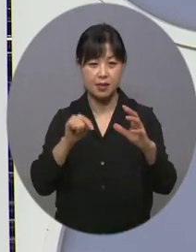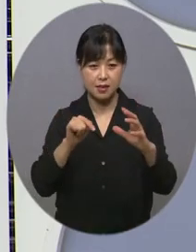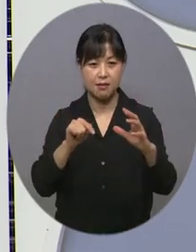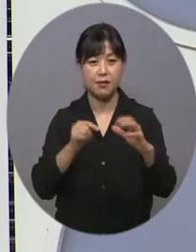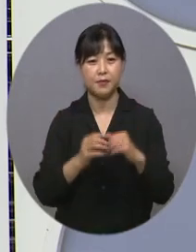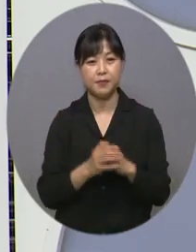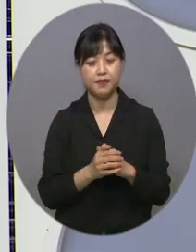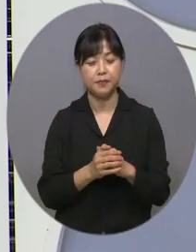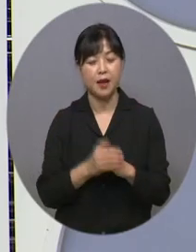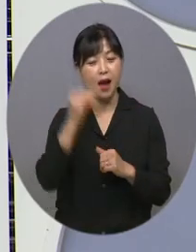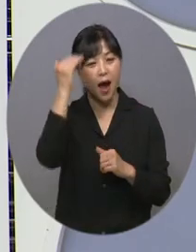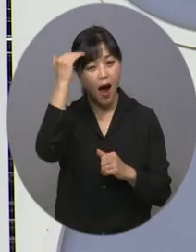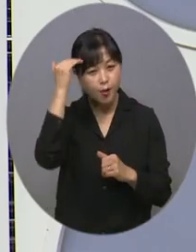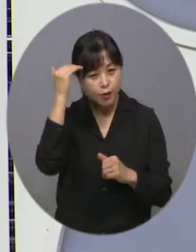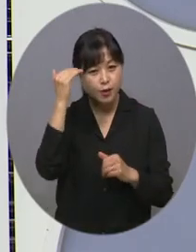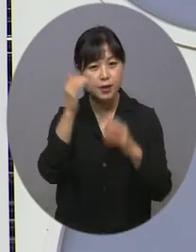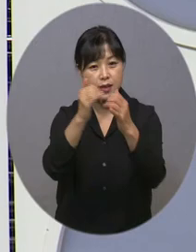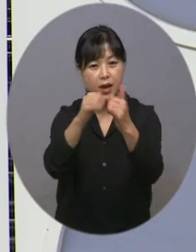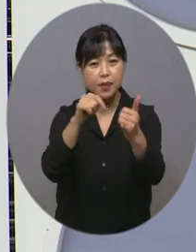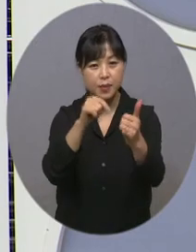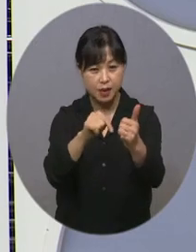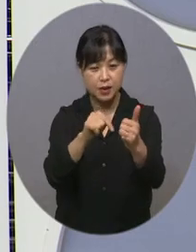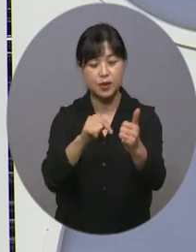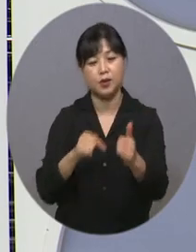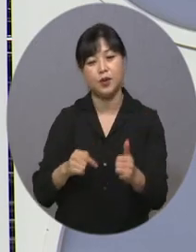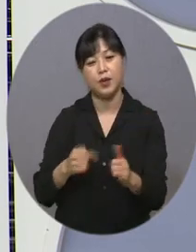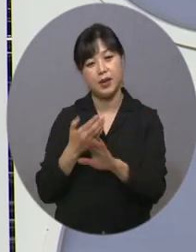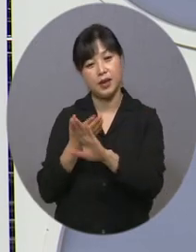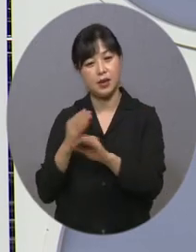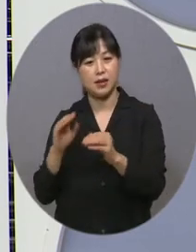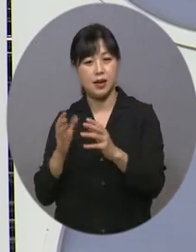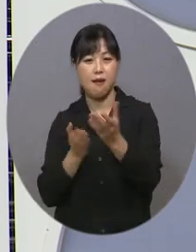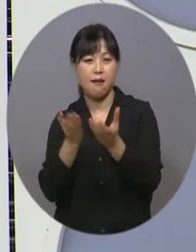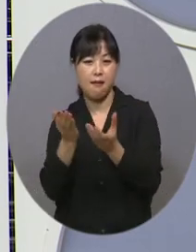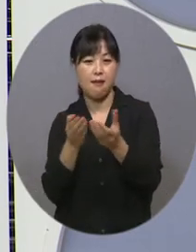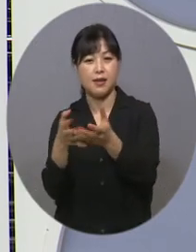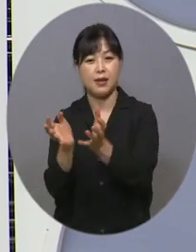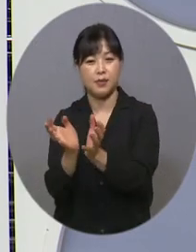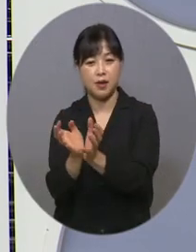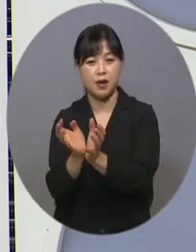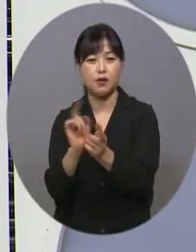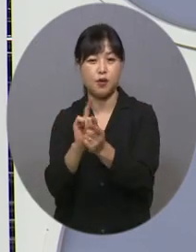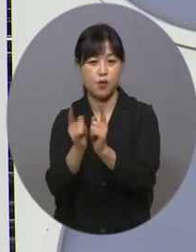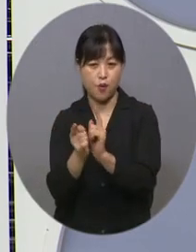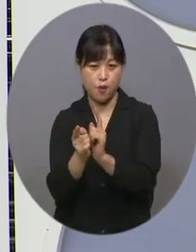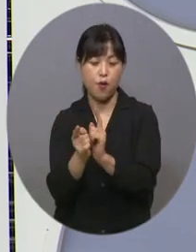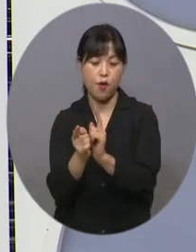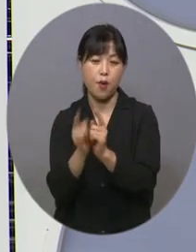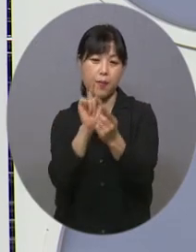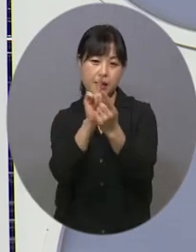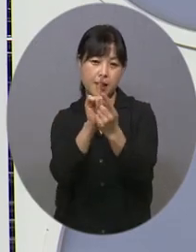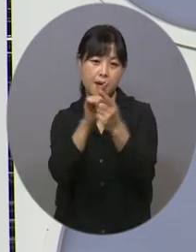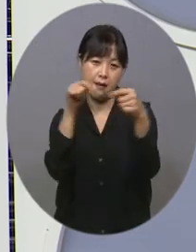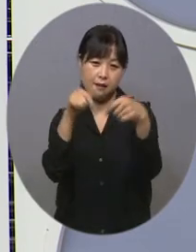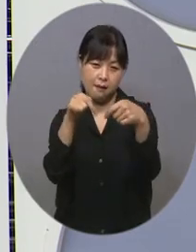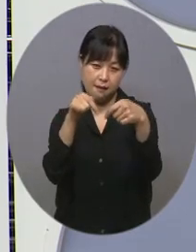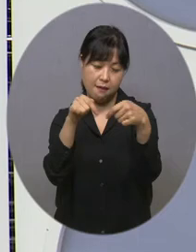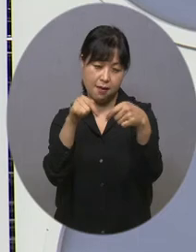이제 현지인들과 또 애교단과 이제 교류를 하면서 상당히 인간적인 접근을 많이 했습니다.